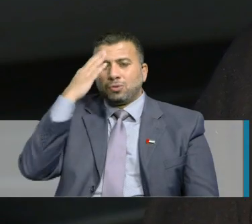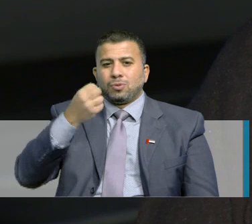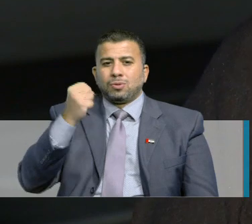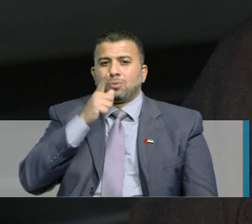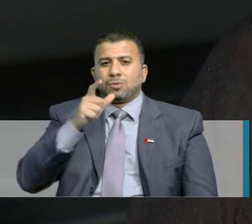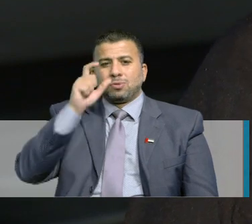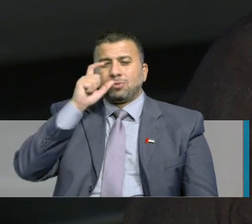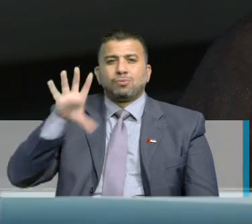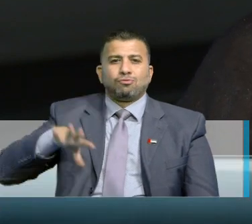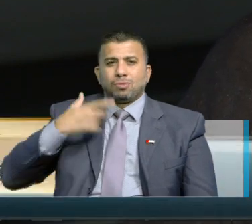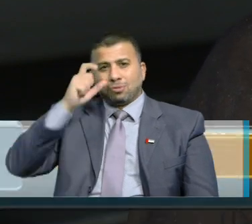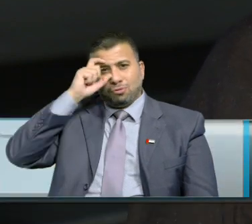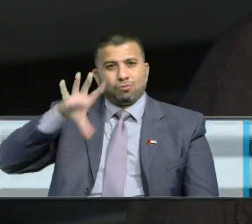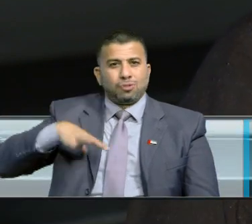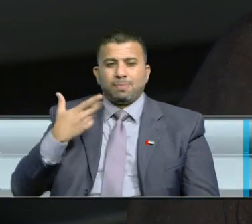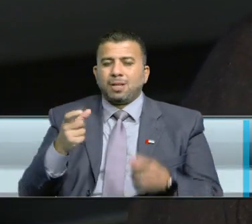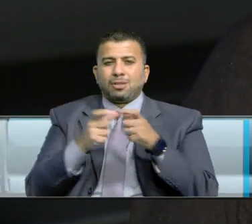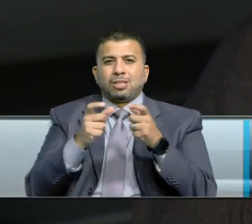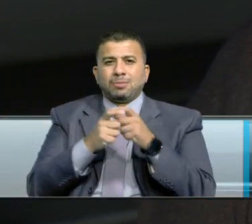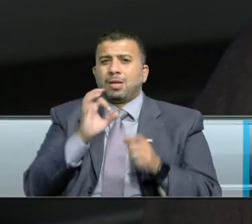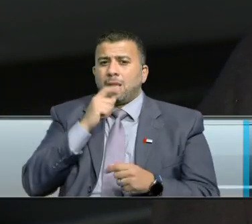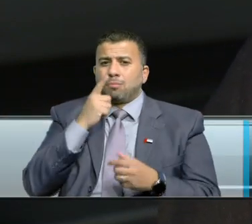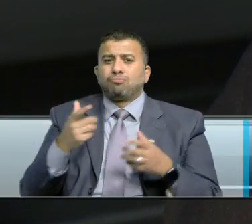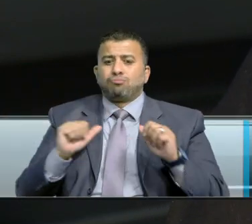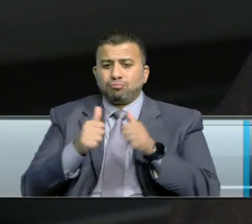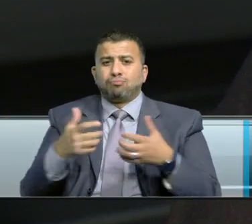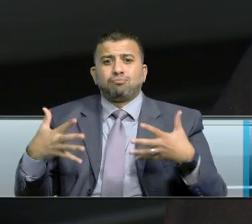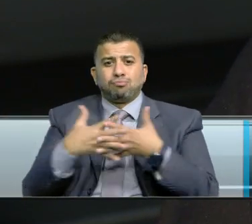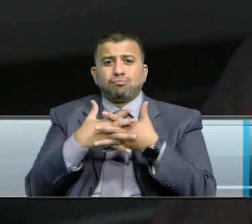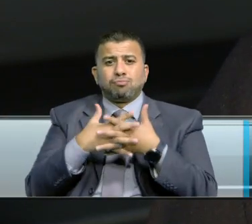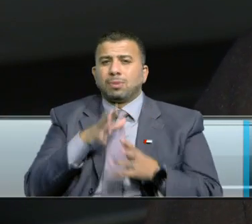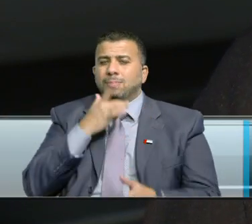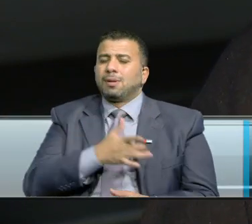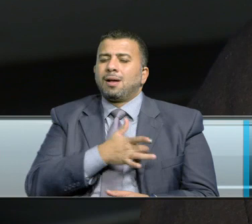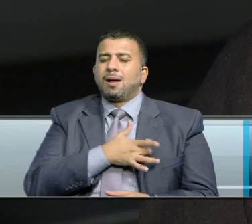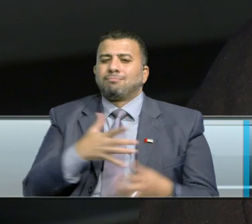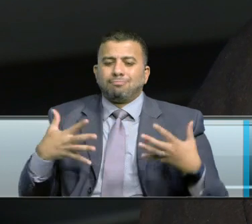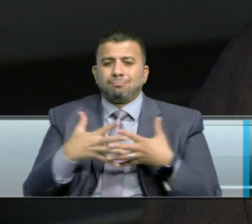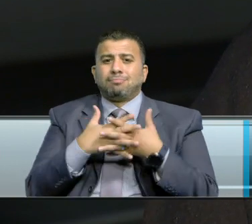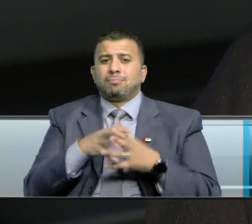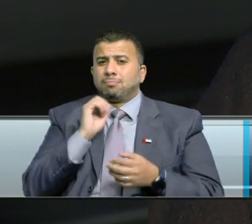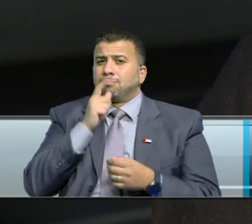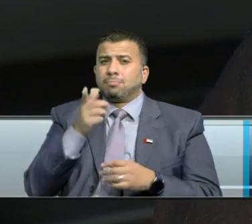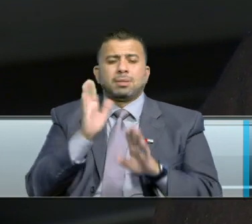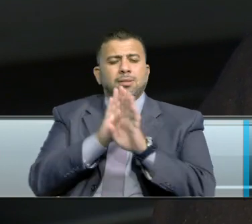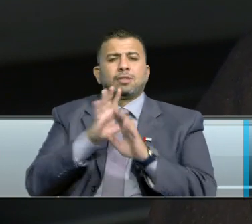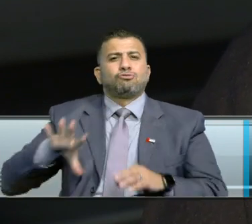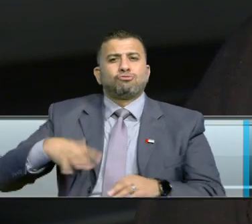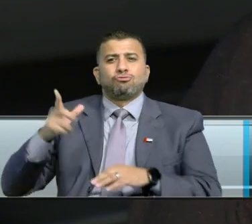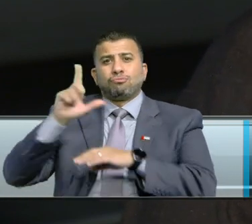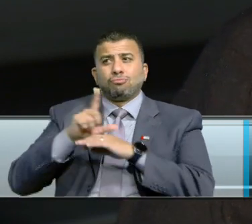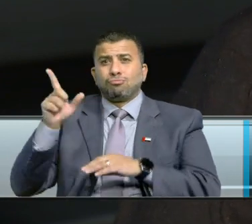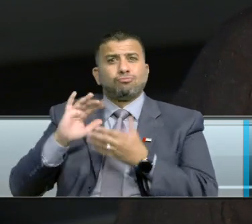والتقدير لسعادة الشيخة جميلة القاسمي لمشاركتها لنا هذه المناسبة العزيزة على قلوبنا، وهما يعكس دعم القيادة